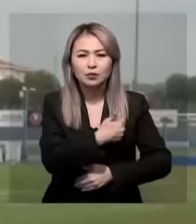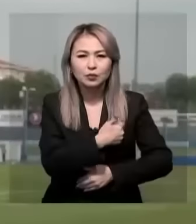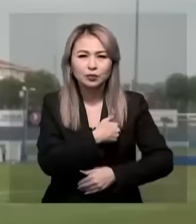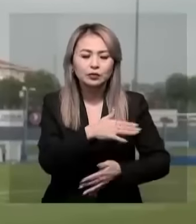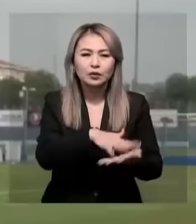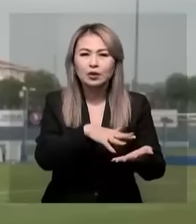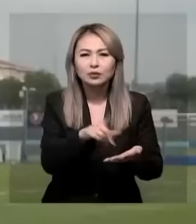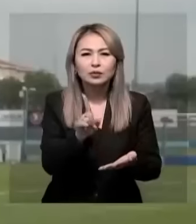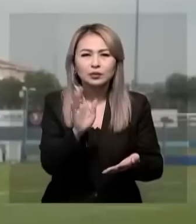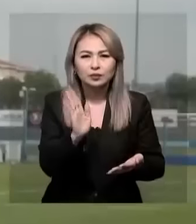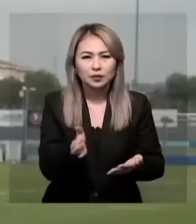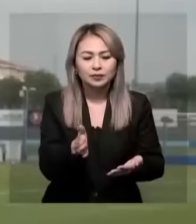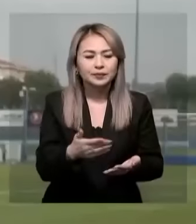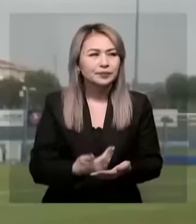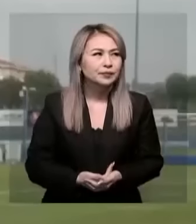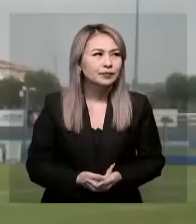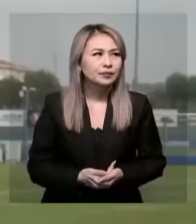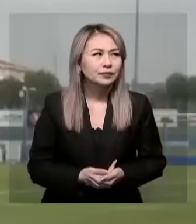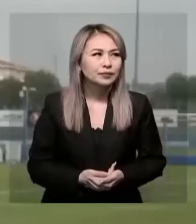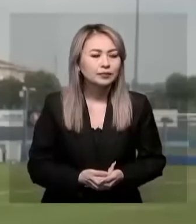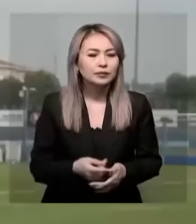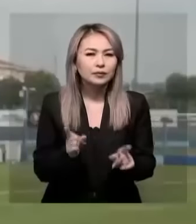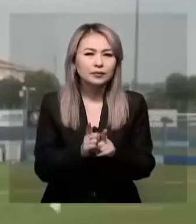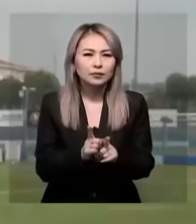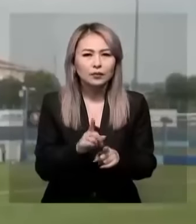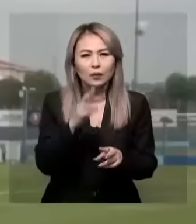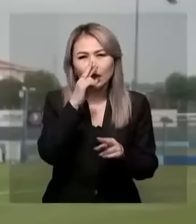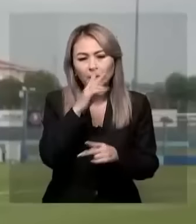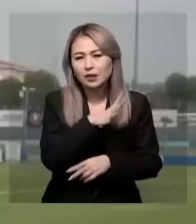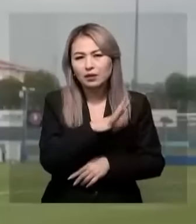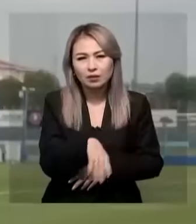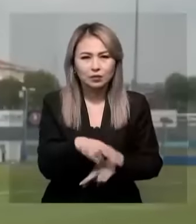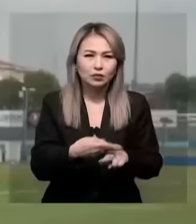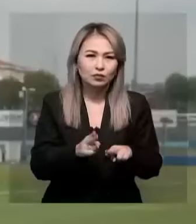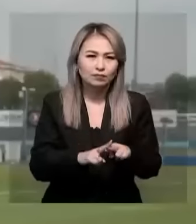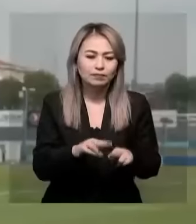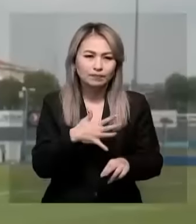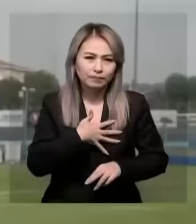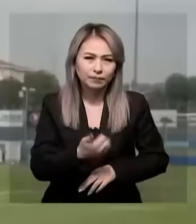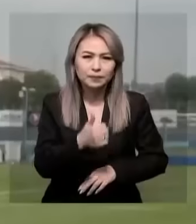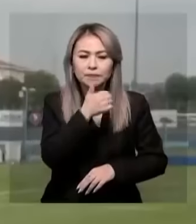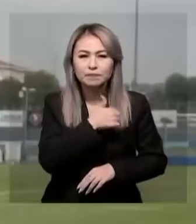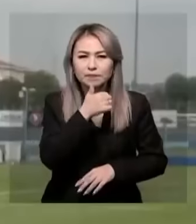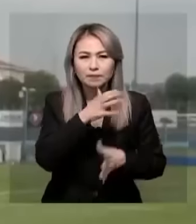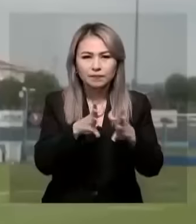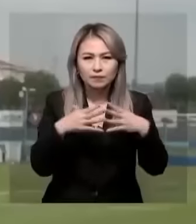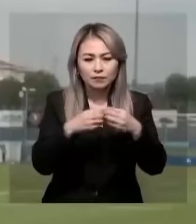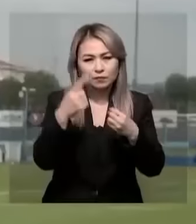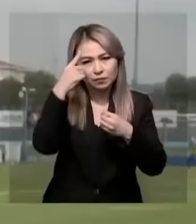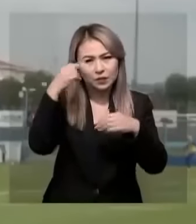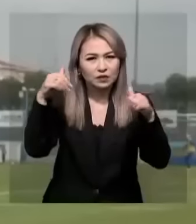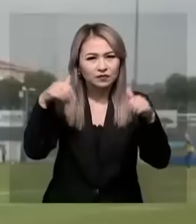карьерадан кейін бір айтып жүретіндей, бір өкінбейтіндей. Сол үшін бір отбасылық шешім